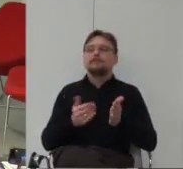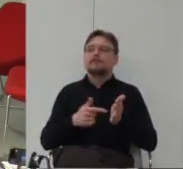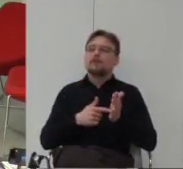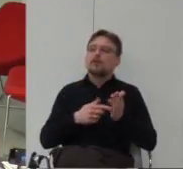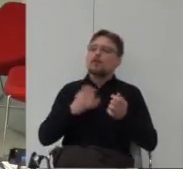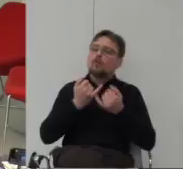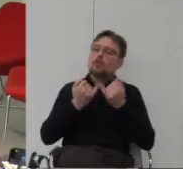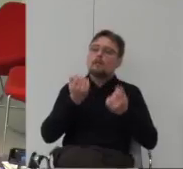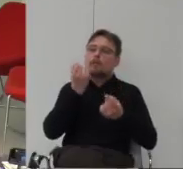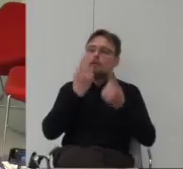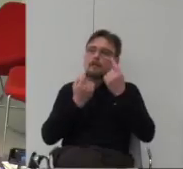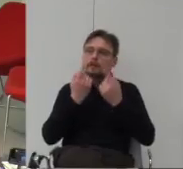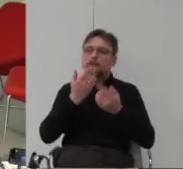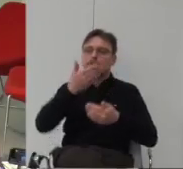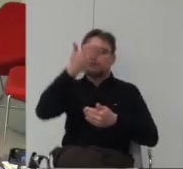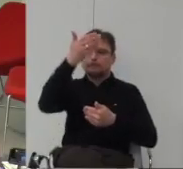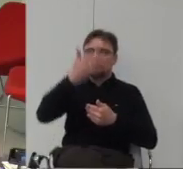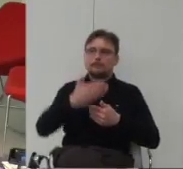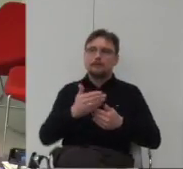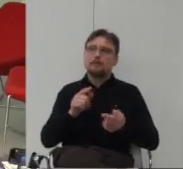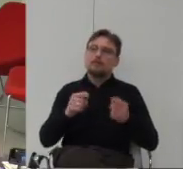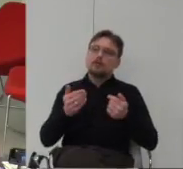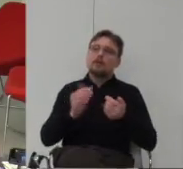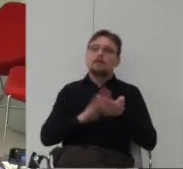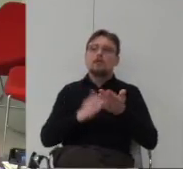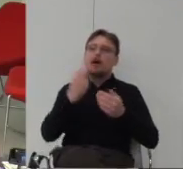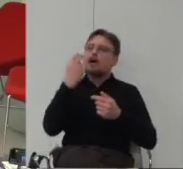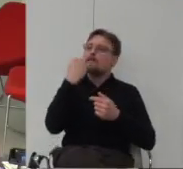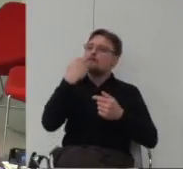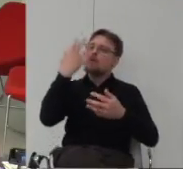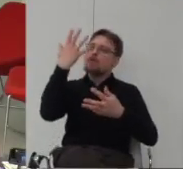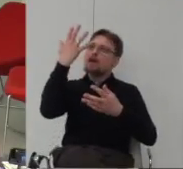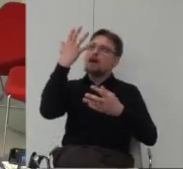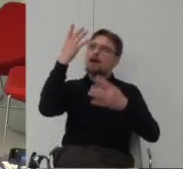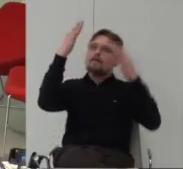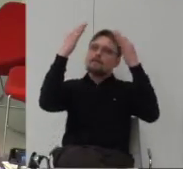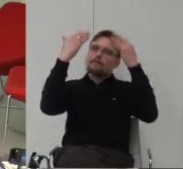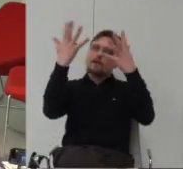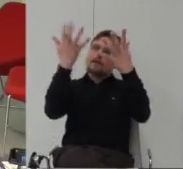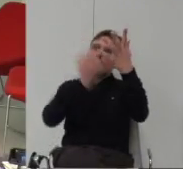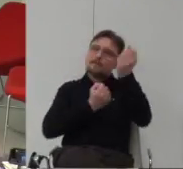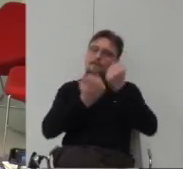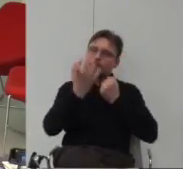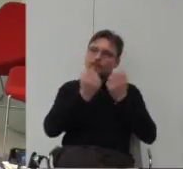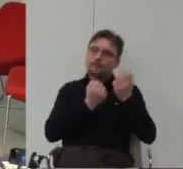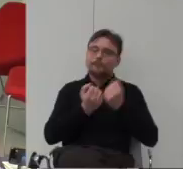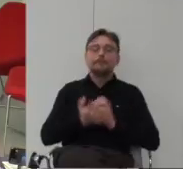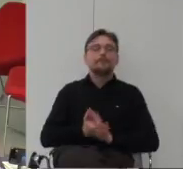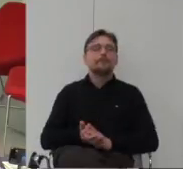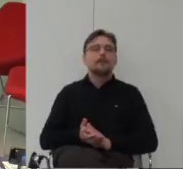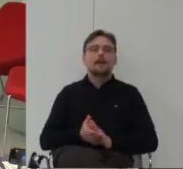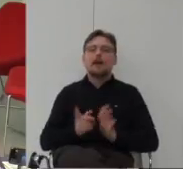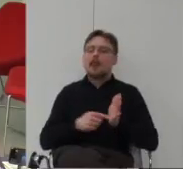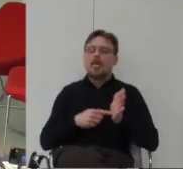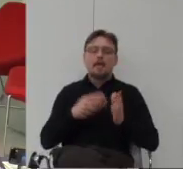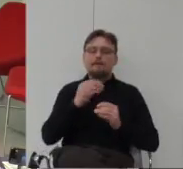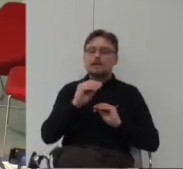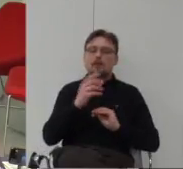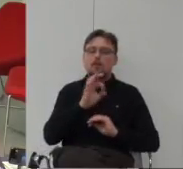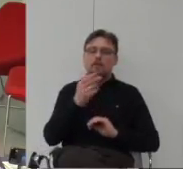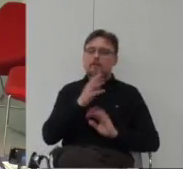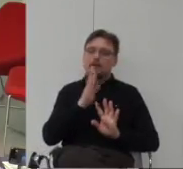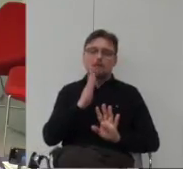czyli interaktywna elewacja, zbieranie wody deszczowej, hydroponiczne uprawy, no ale już jakoś nie będę się o tym